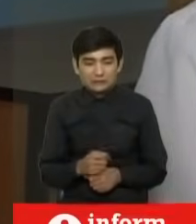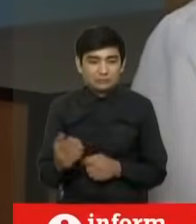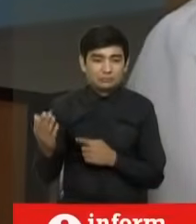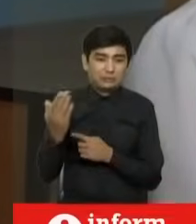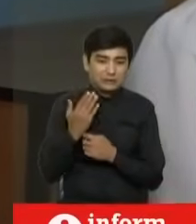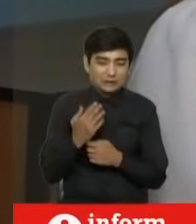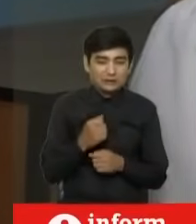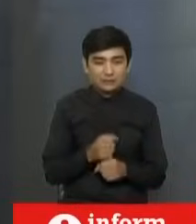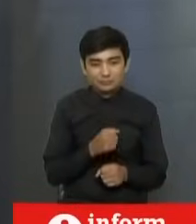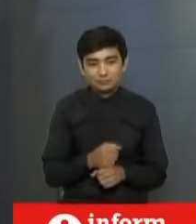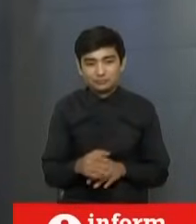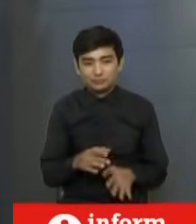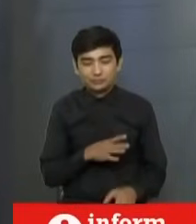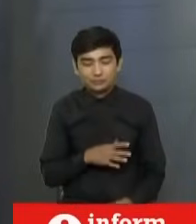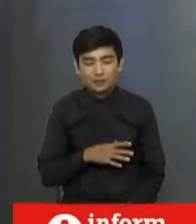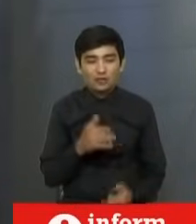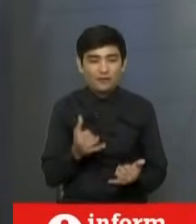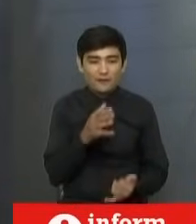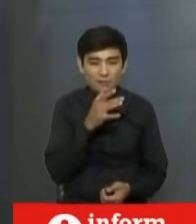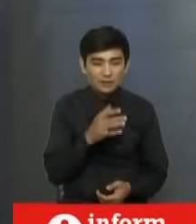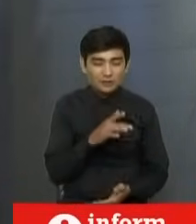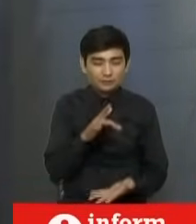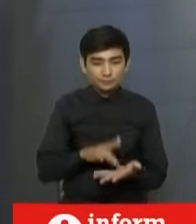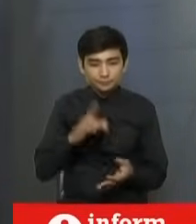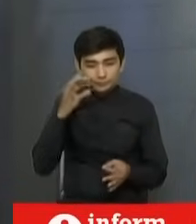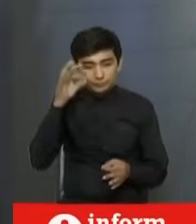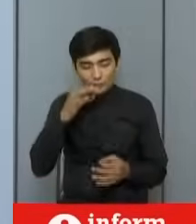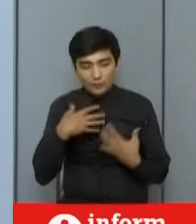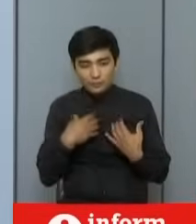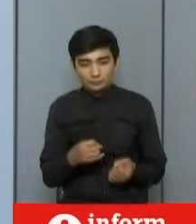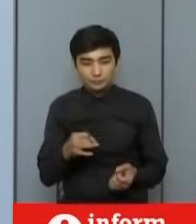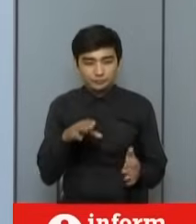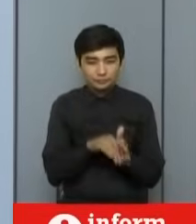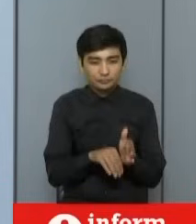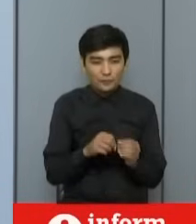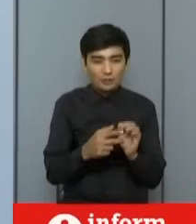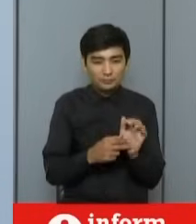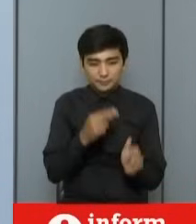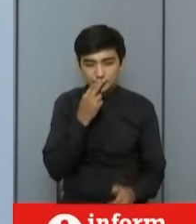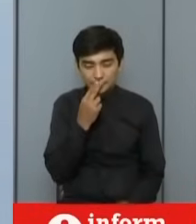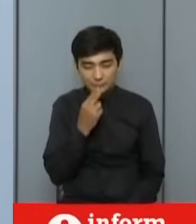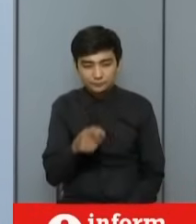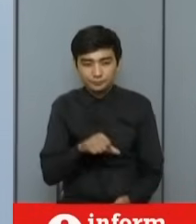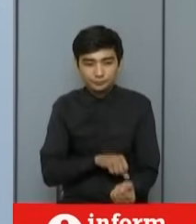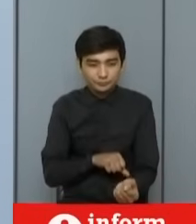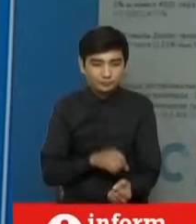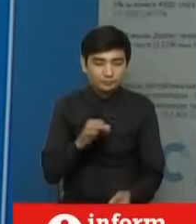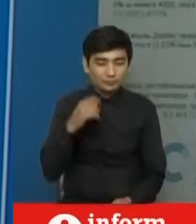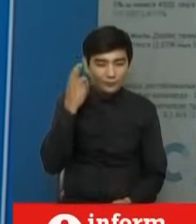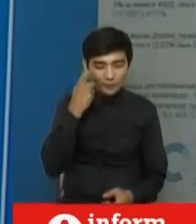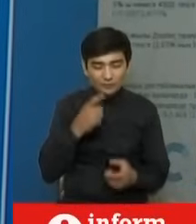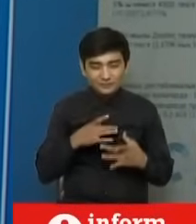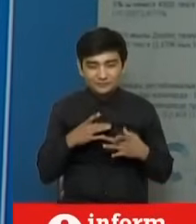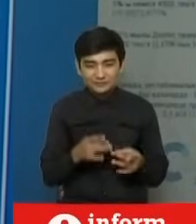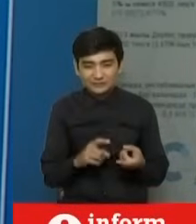они не хотели бы делать. В настоящее время в Центре психологического здоровья на учете состоят 18 несовершеннолетних с нарко- и алкозависимостью.